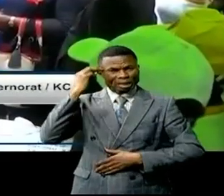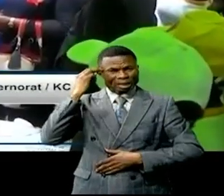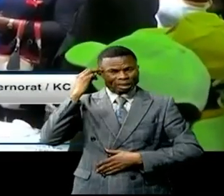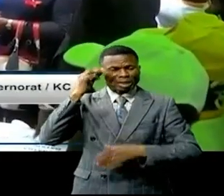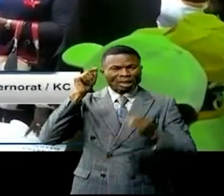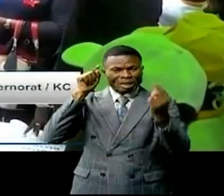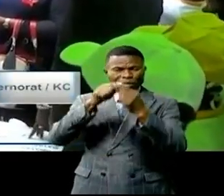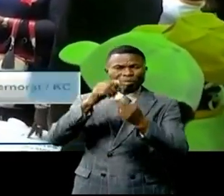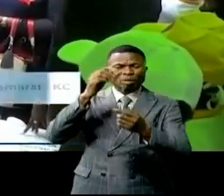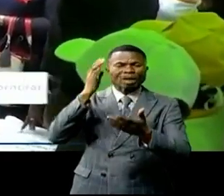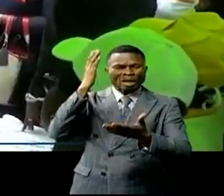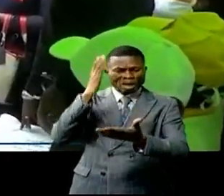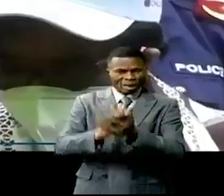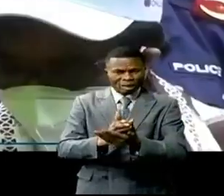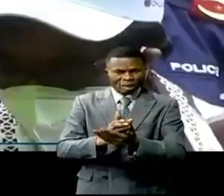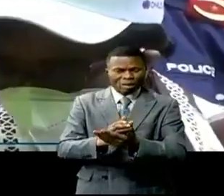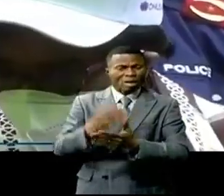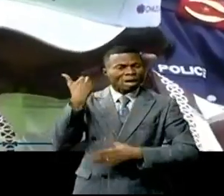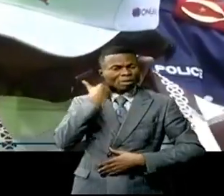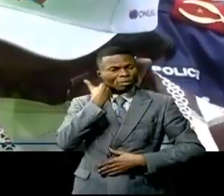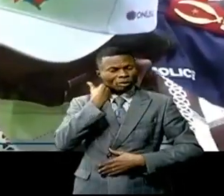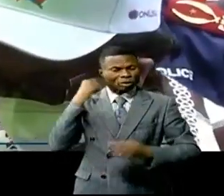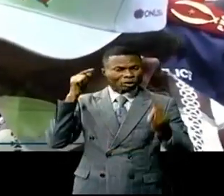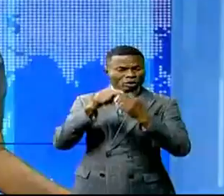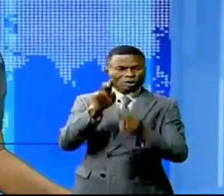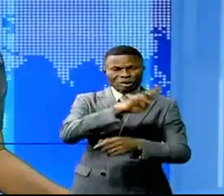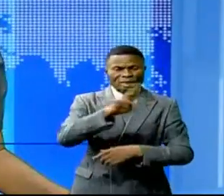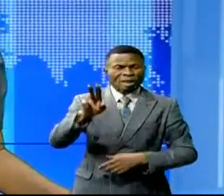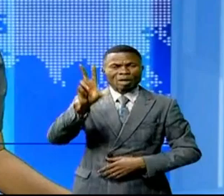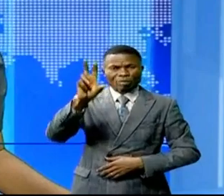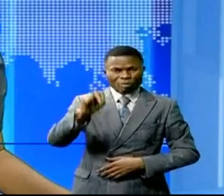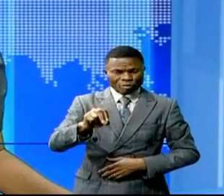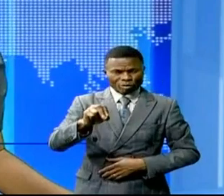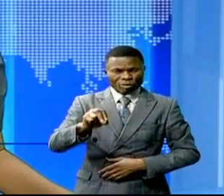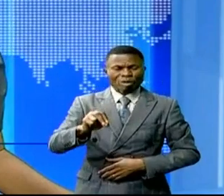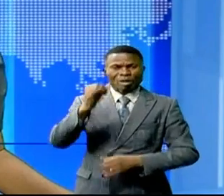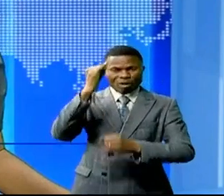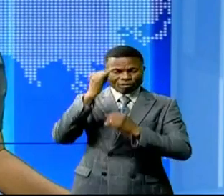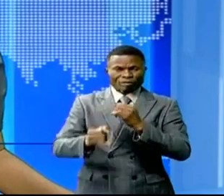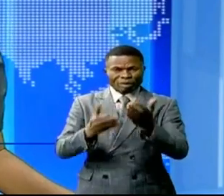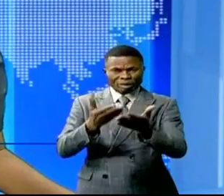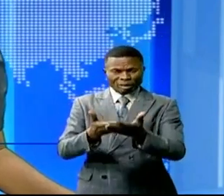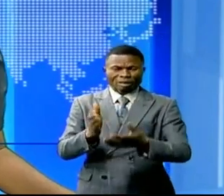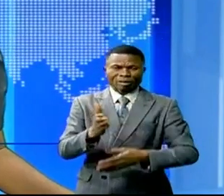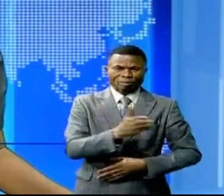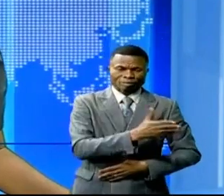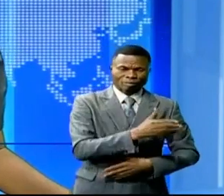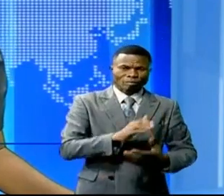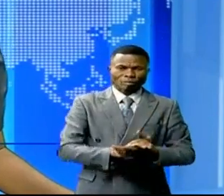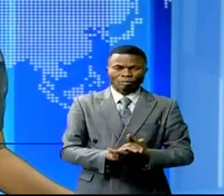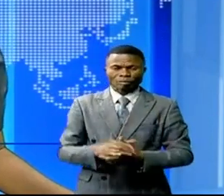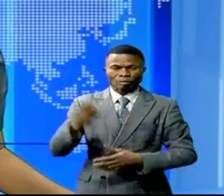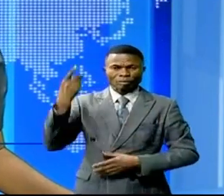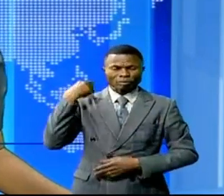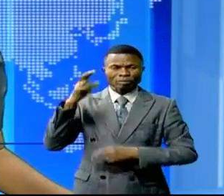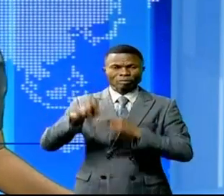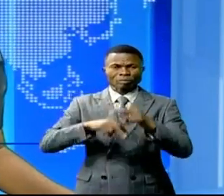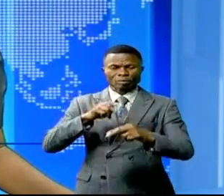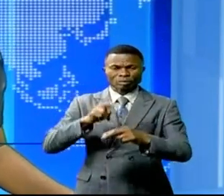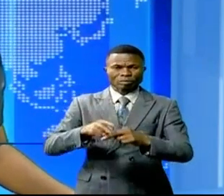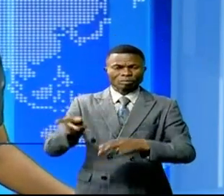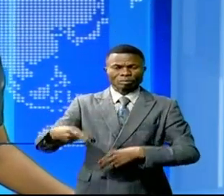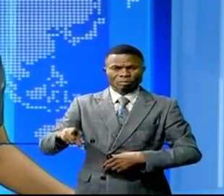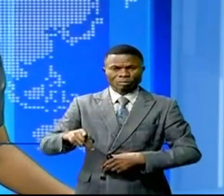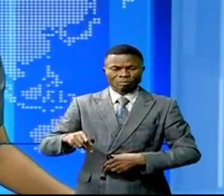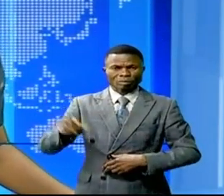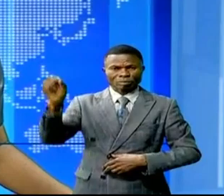but de mettre un terme à ce fléau d'ici 2030 qui s'est clôturé. Les députés provinciaux du Sankuru